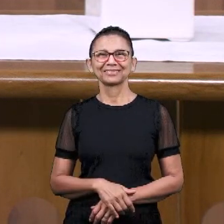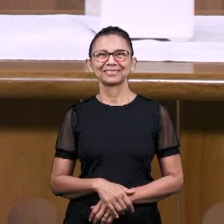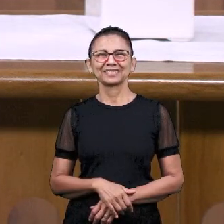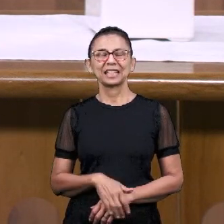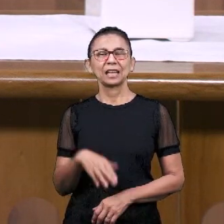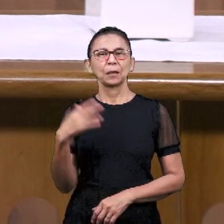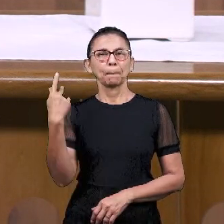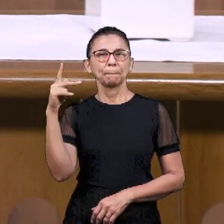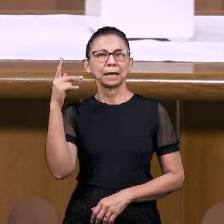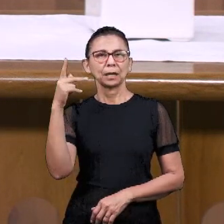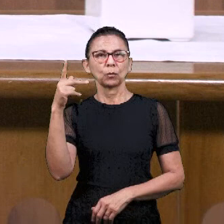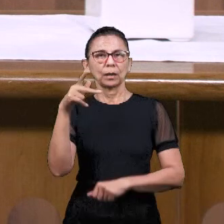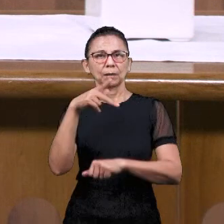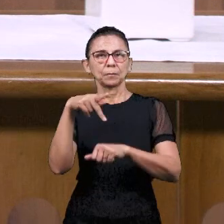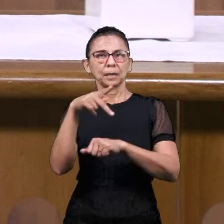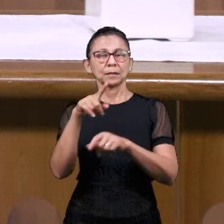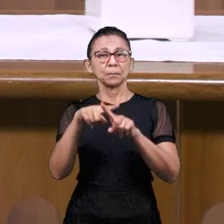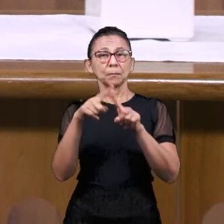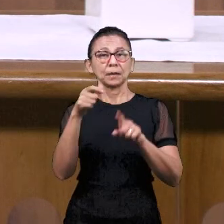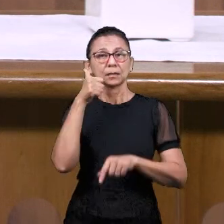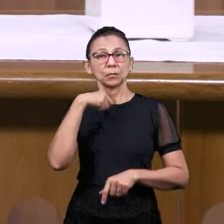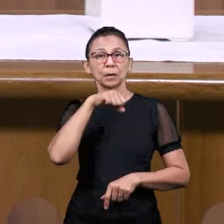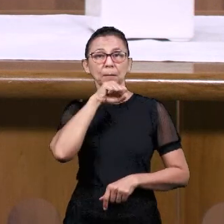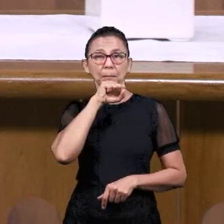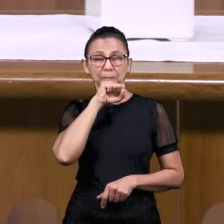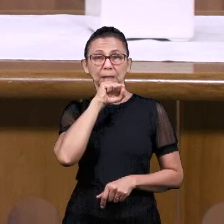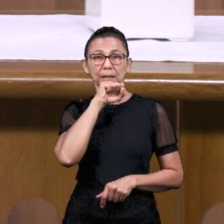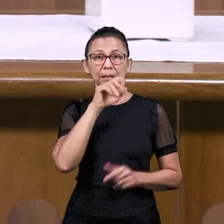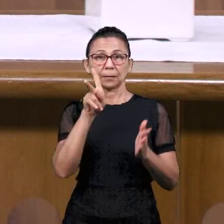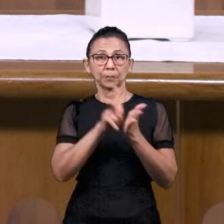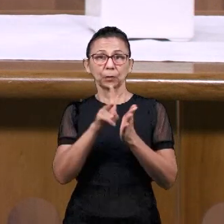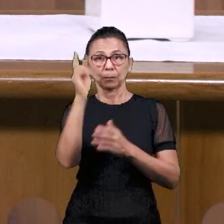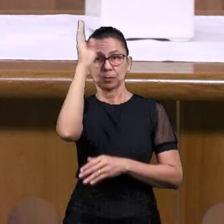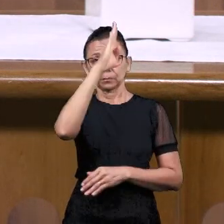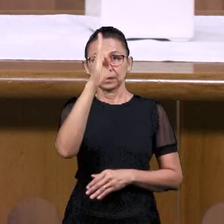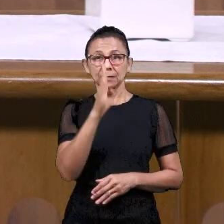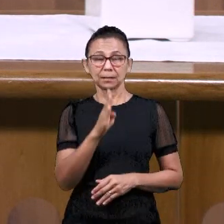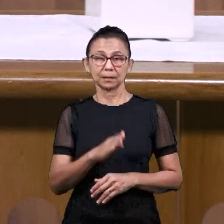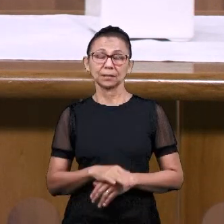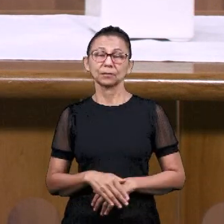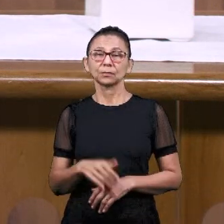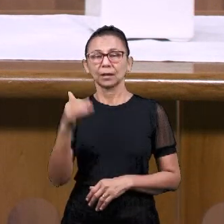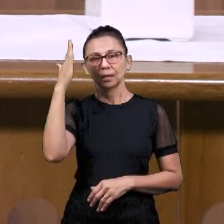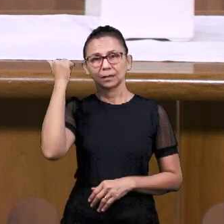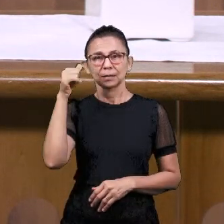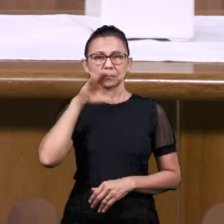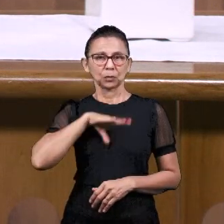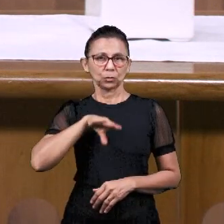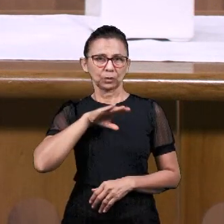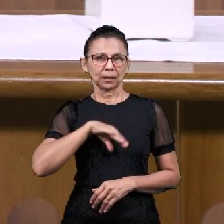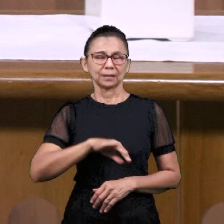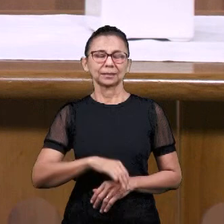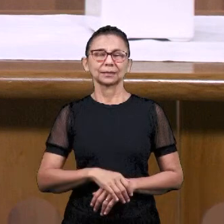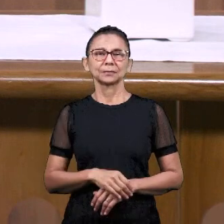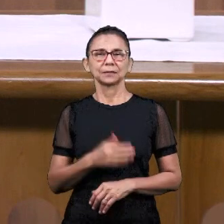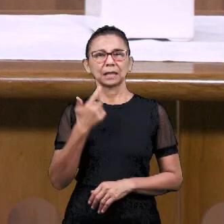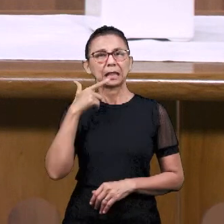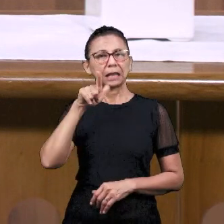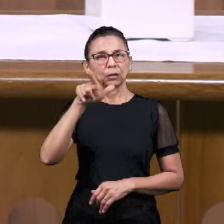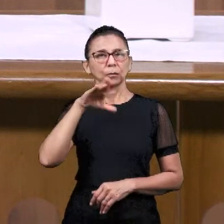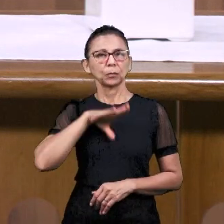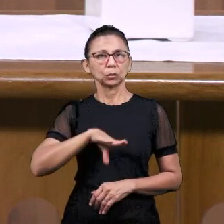mais comme sa mère est brésilienne, elle sait parler au portugais. Elle va donner sa réponse en portugais. Rebecca d'Ascension au